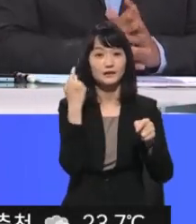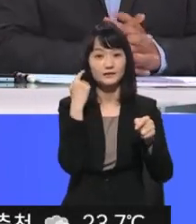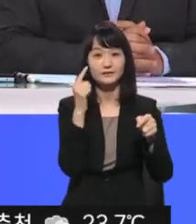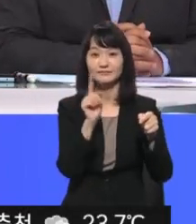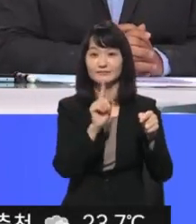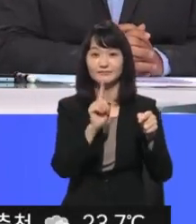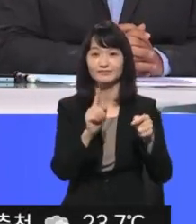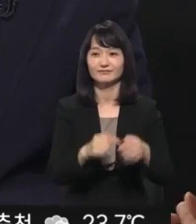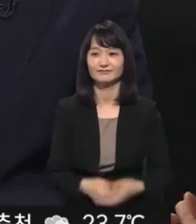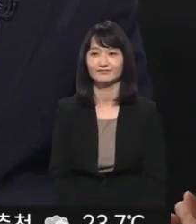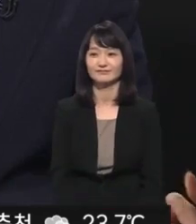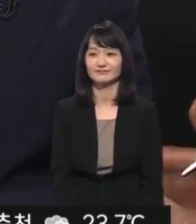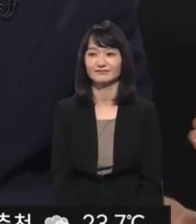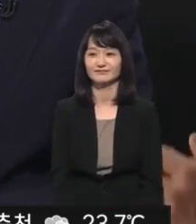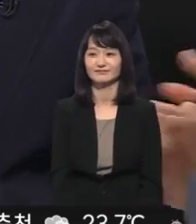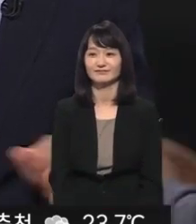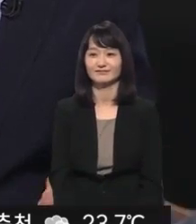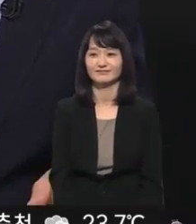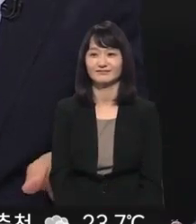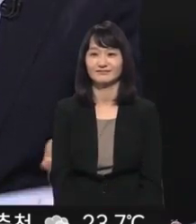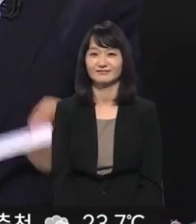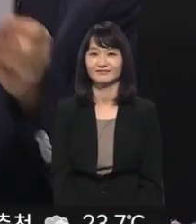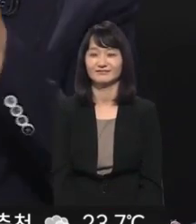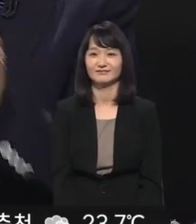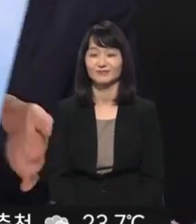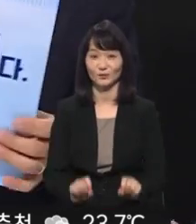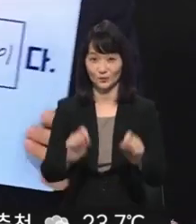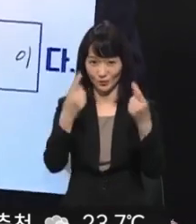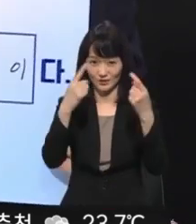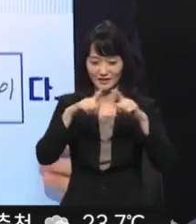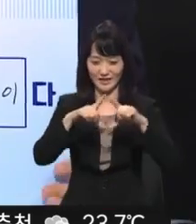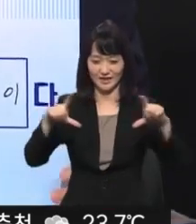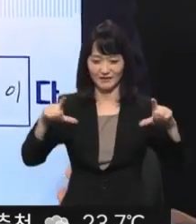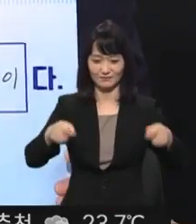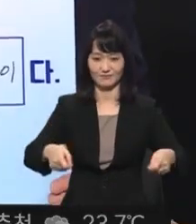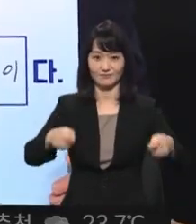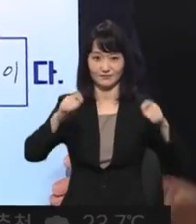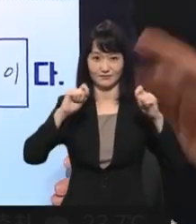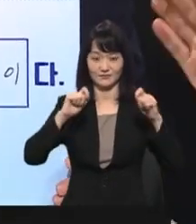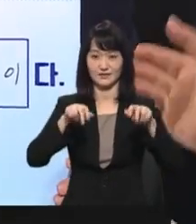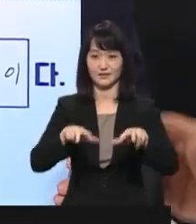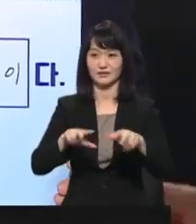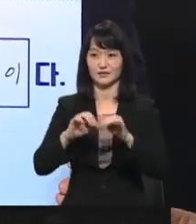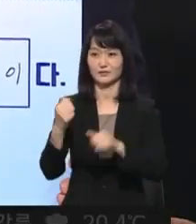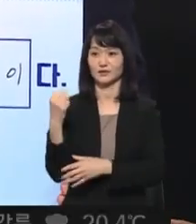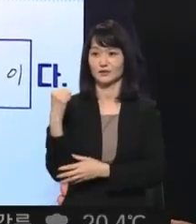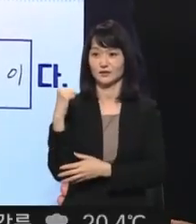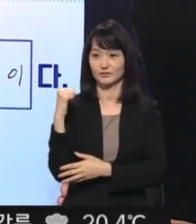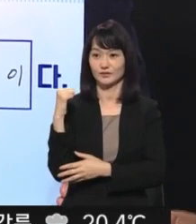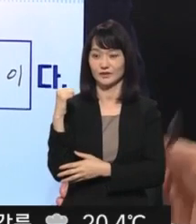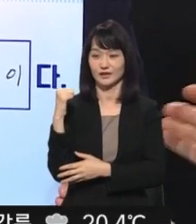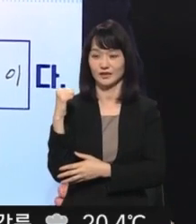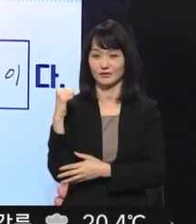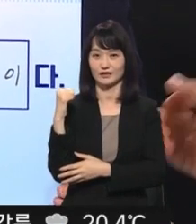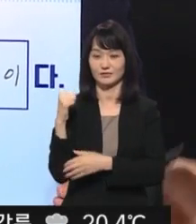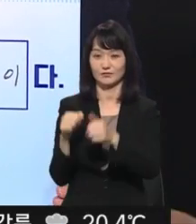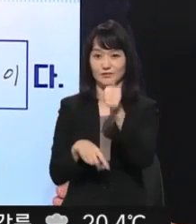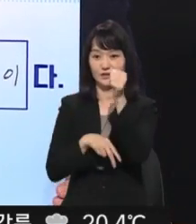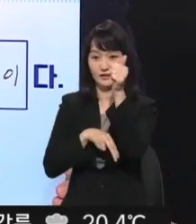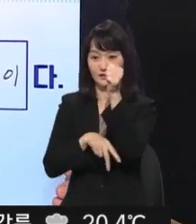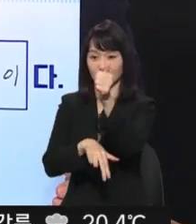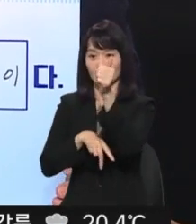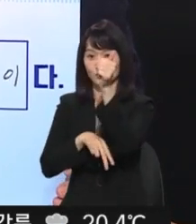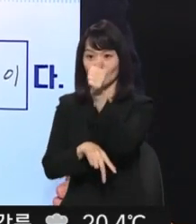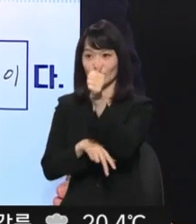2 지금같이 1 2 납시오 입니다 단 지금 국민의 힘은 칼 두어 타조 다 지금